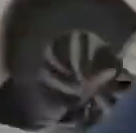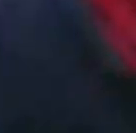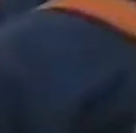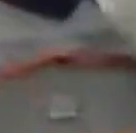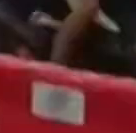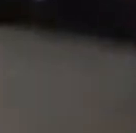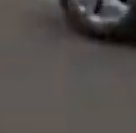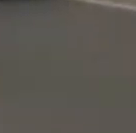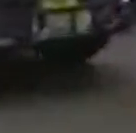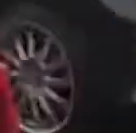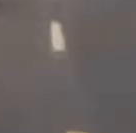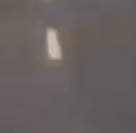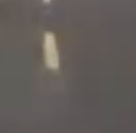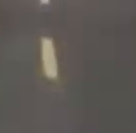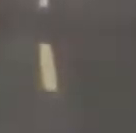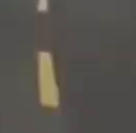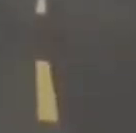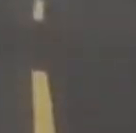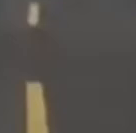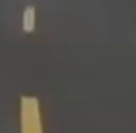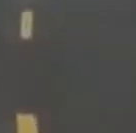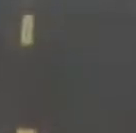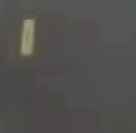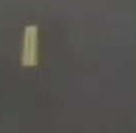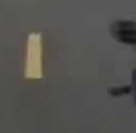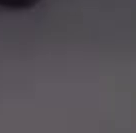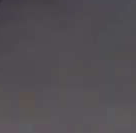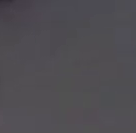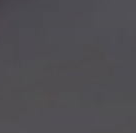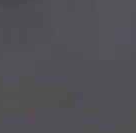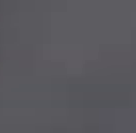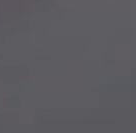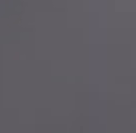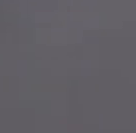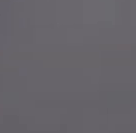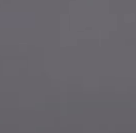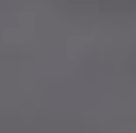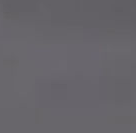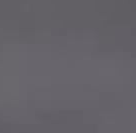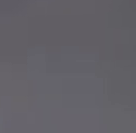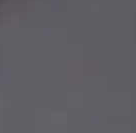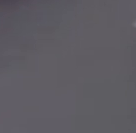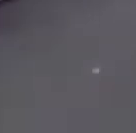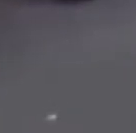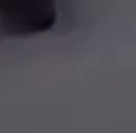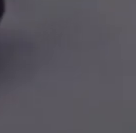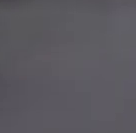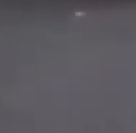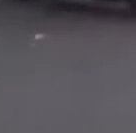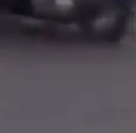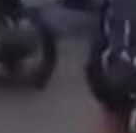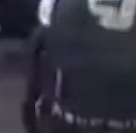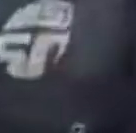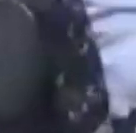di pinggir jalan sebelah mobil dan motor terparkir serta Banyak pedagang kaki lima berjualan